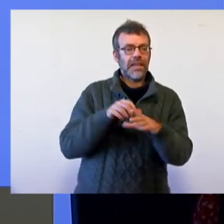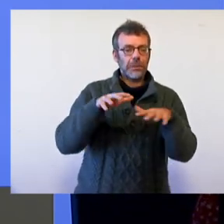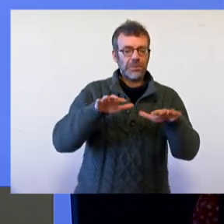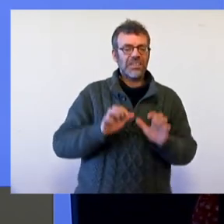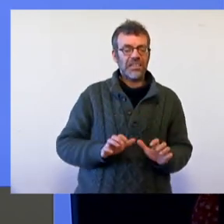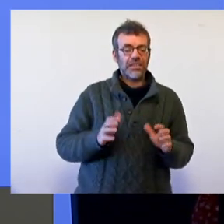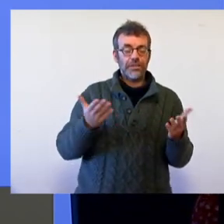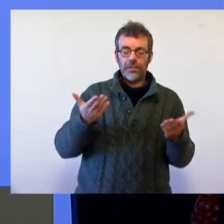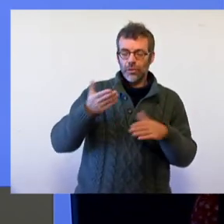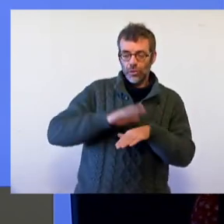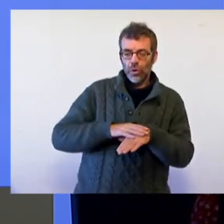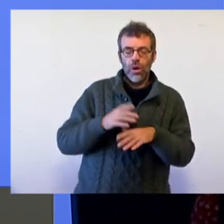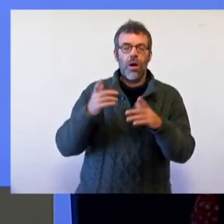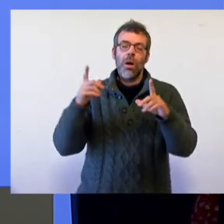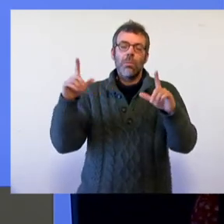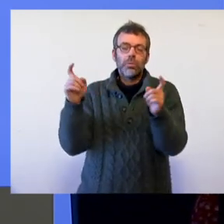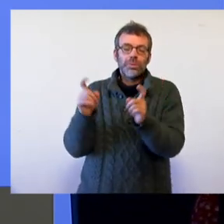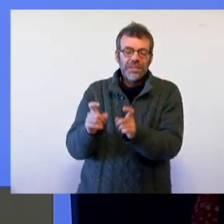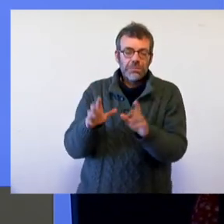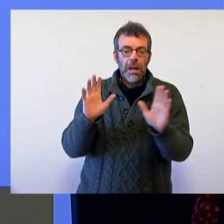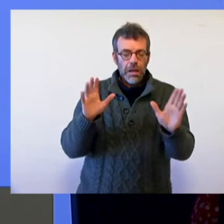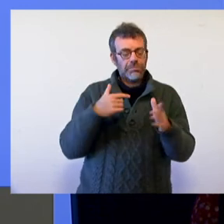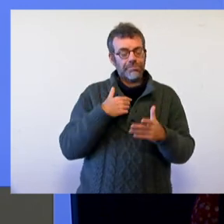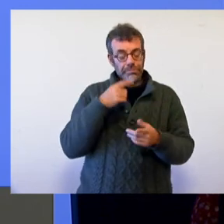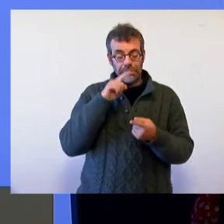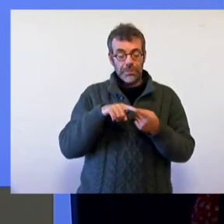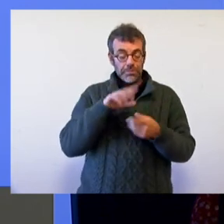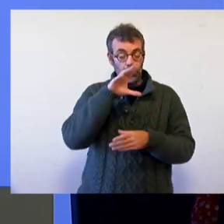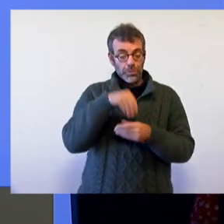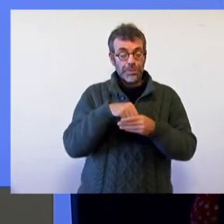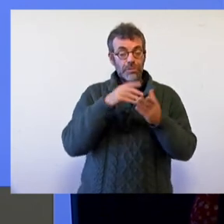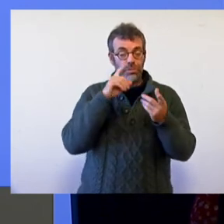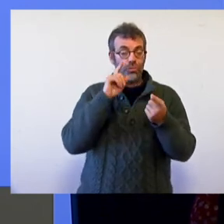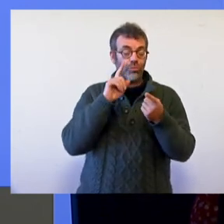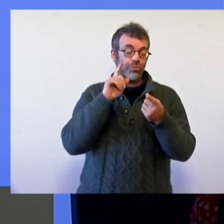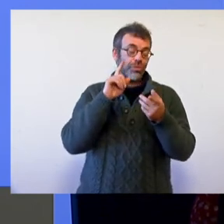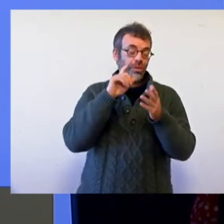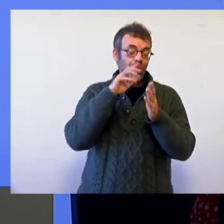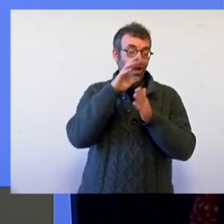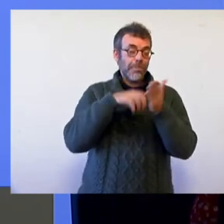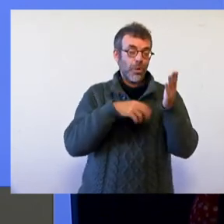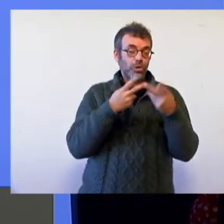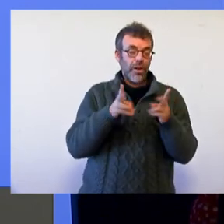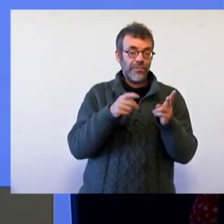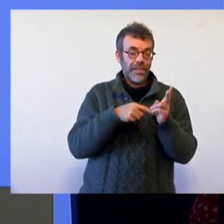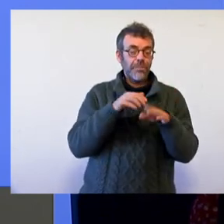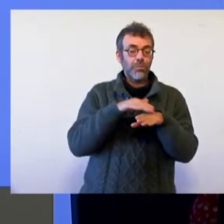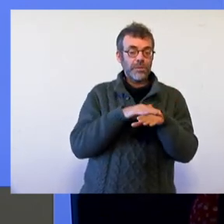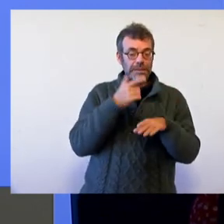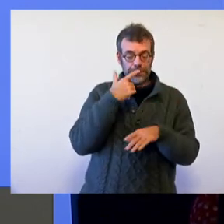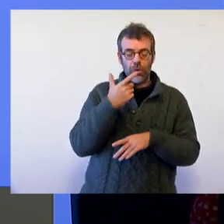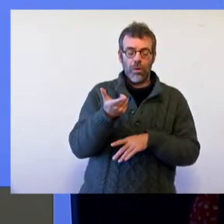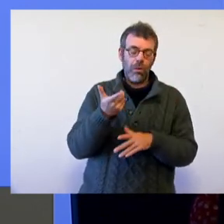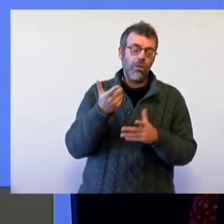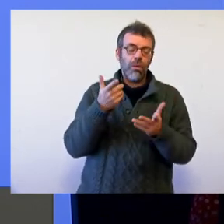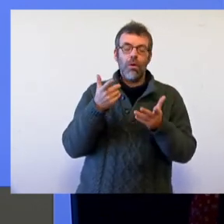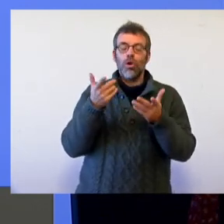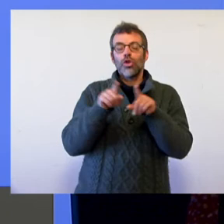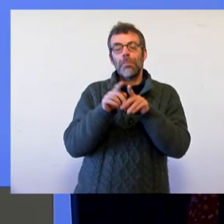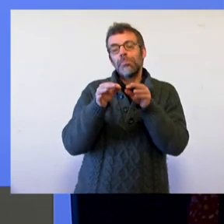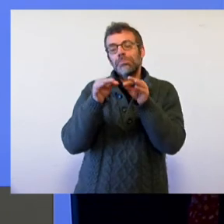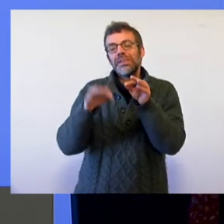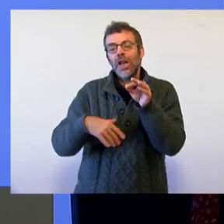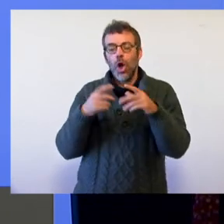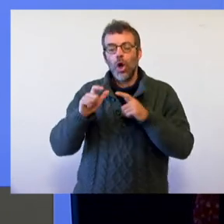sur ces sujets du rapport politique de la ville, c'était l'occasion de faire un point d'étape là-dessus. Et